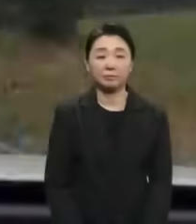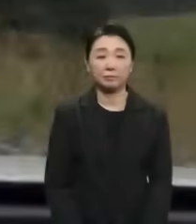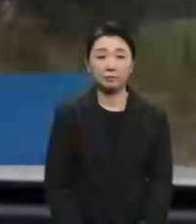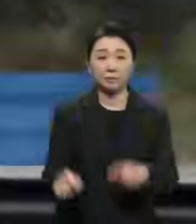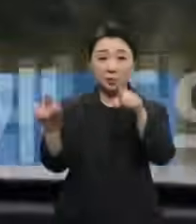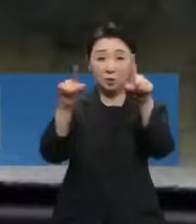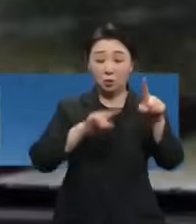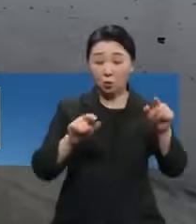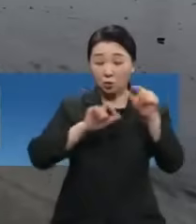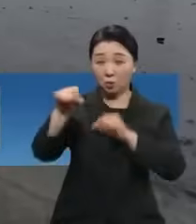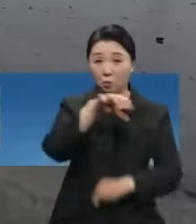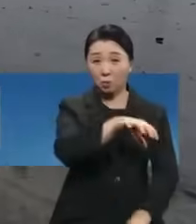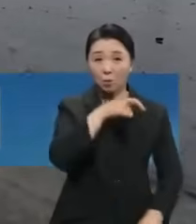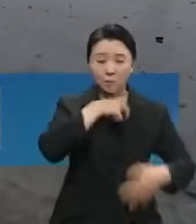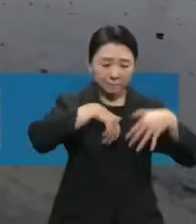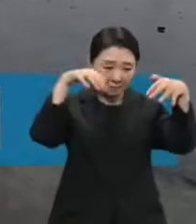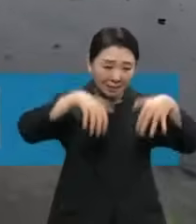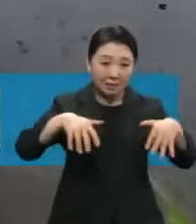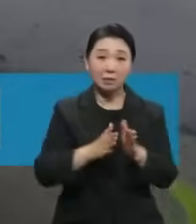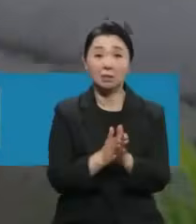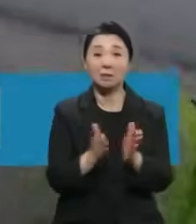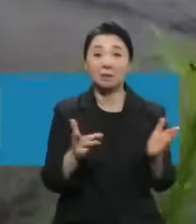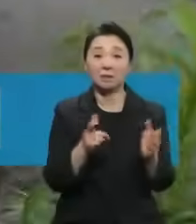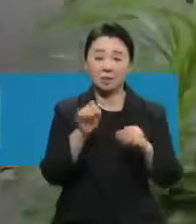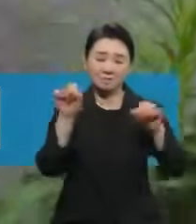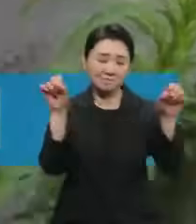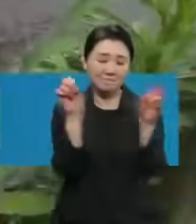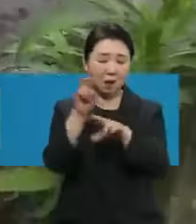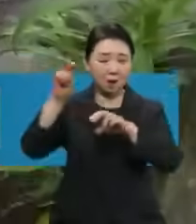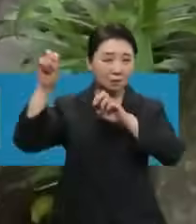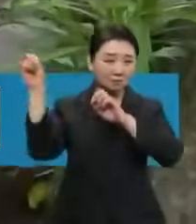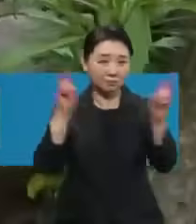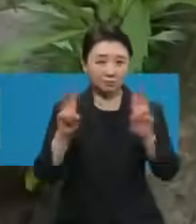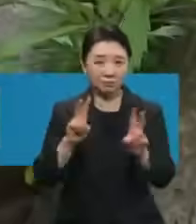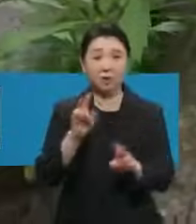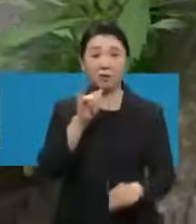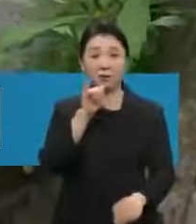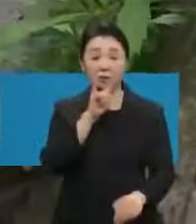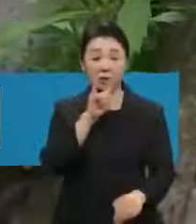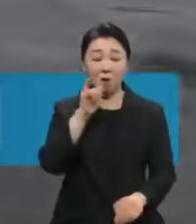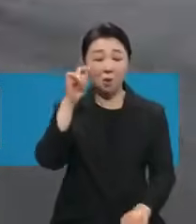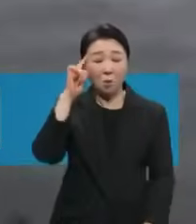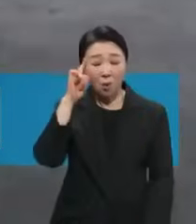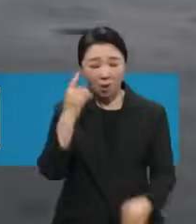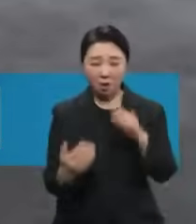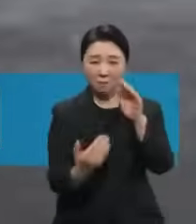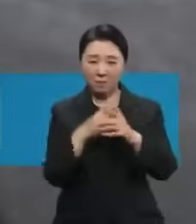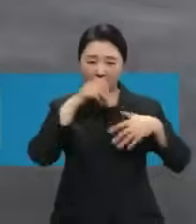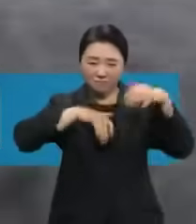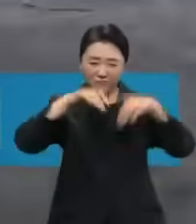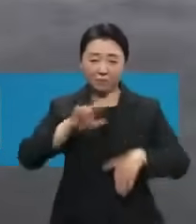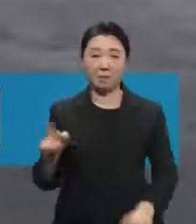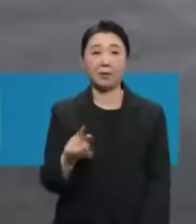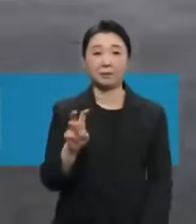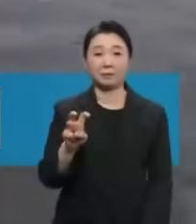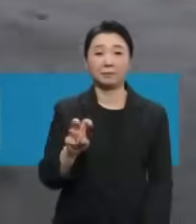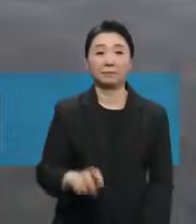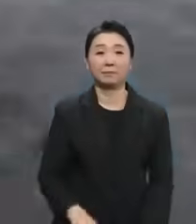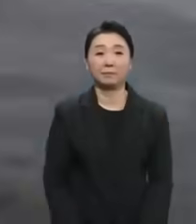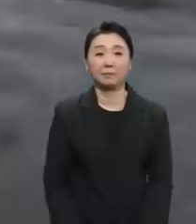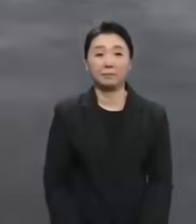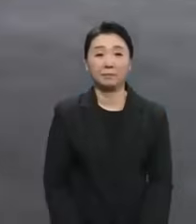전국 대부분 지역에 장맛비가 내리는 가운데 천둥, 번개를 동반하면서 최대 120mm의 폭우가 쏟아지는 곳도